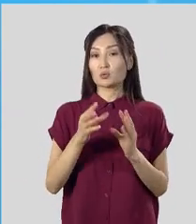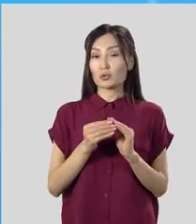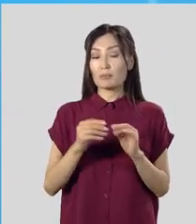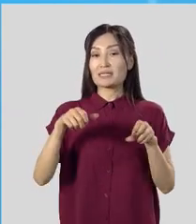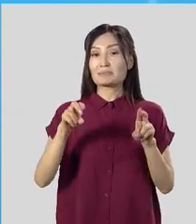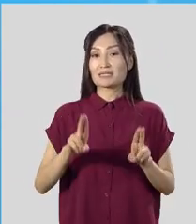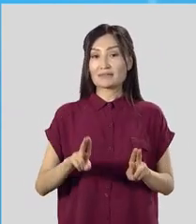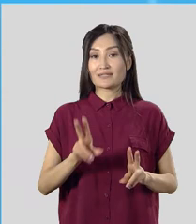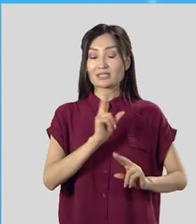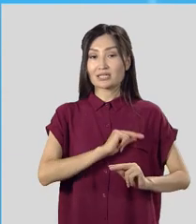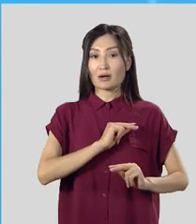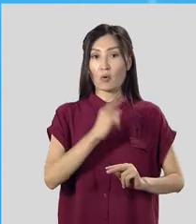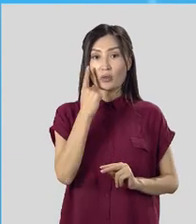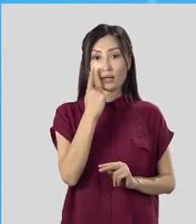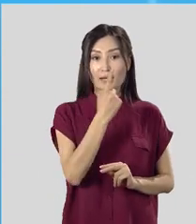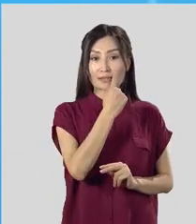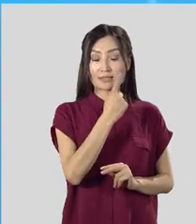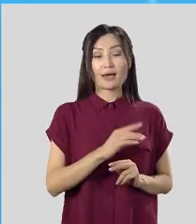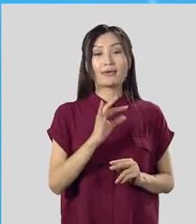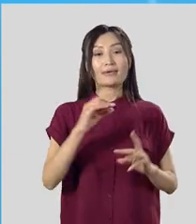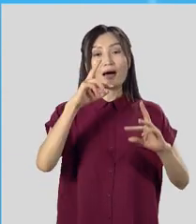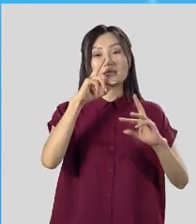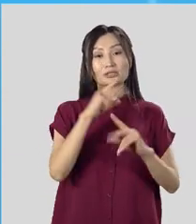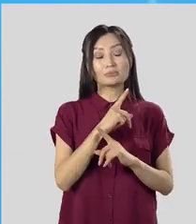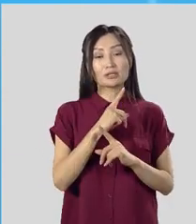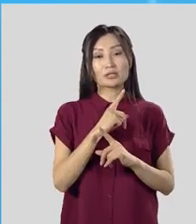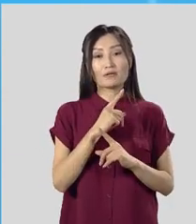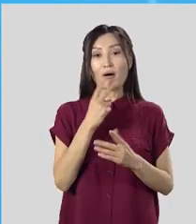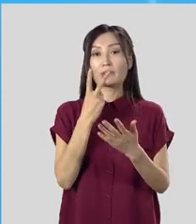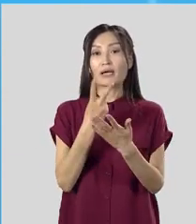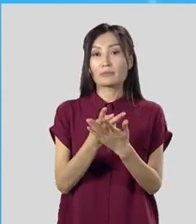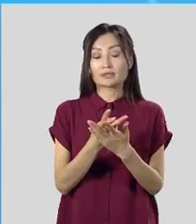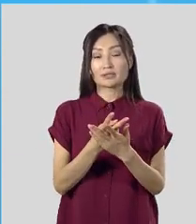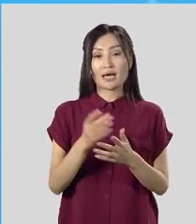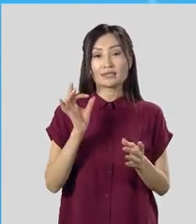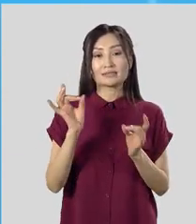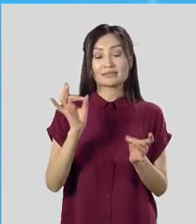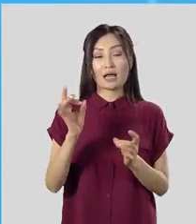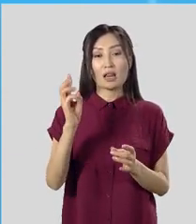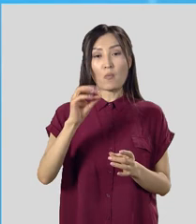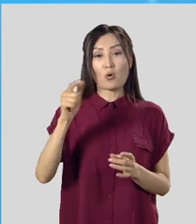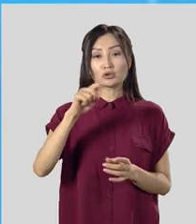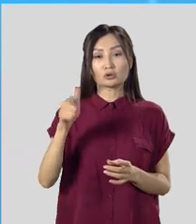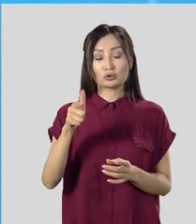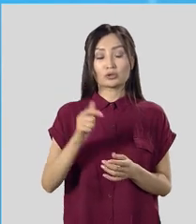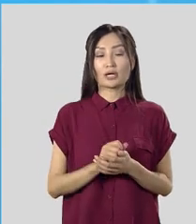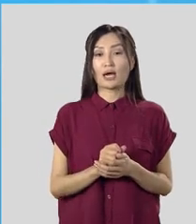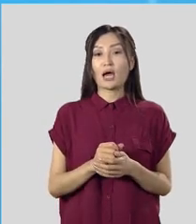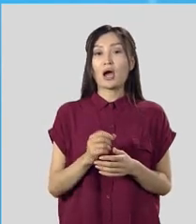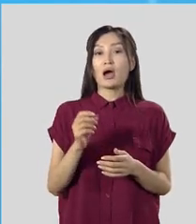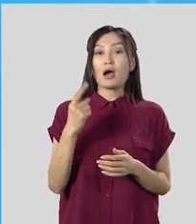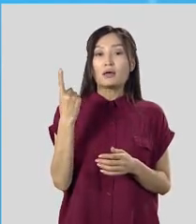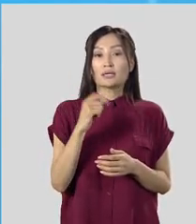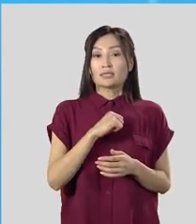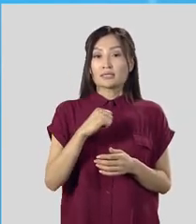специфической работы глаза и ошибочного преобразования сигнала мозга одна